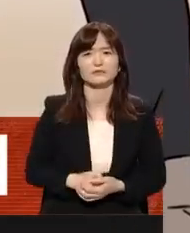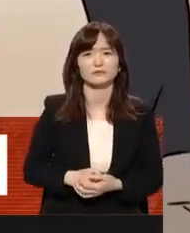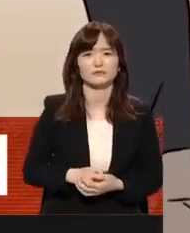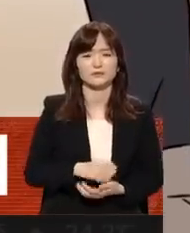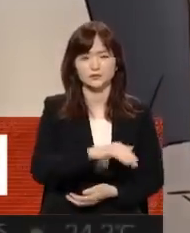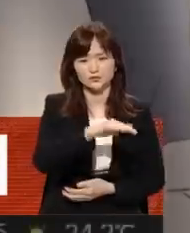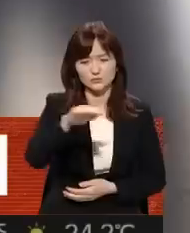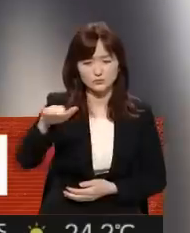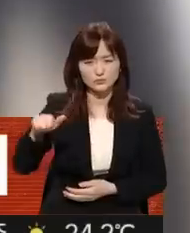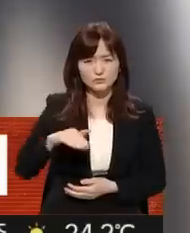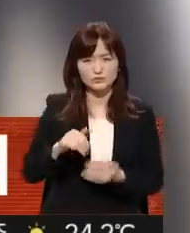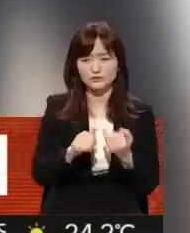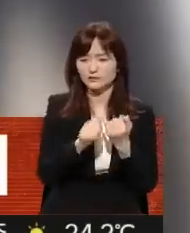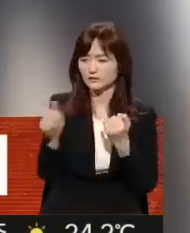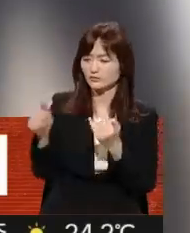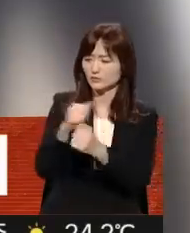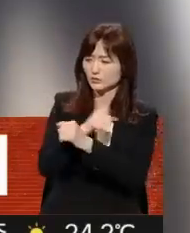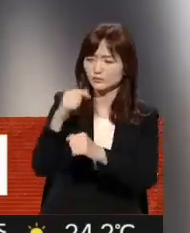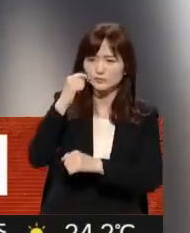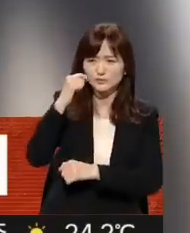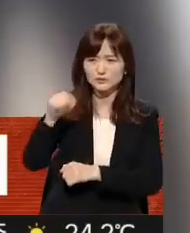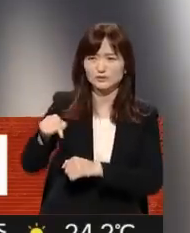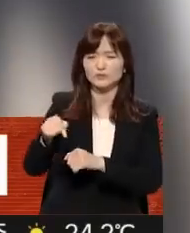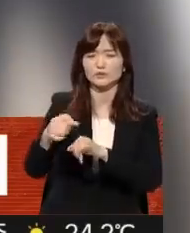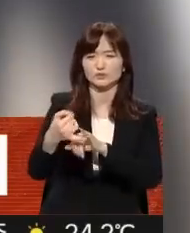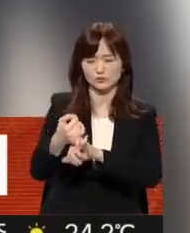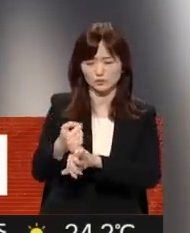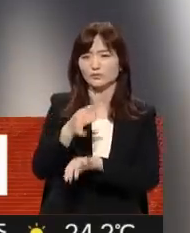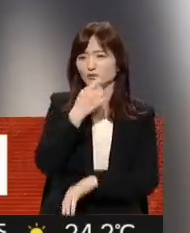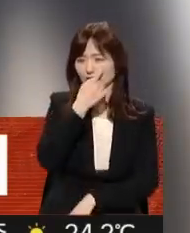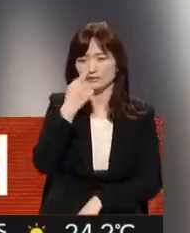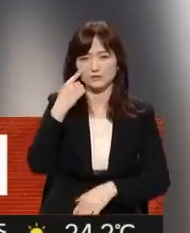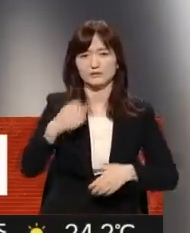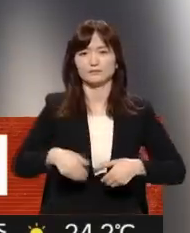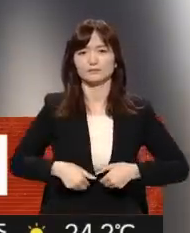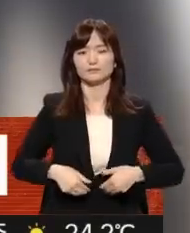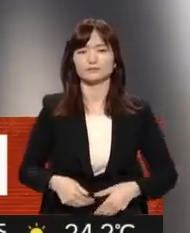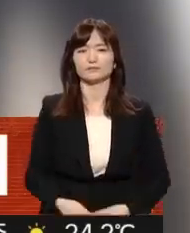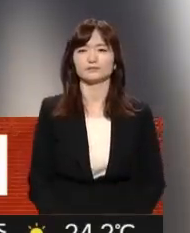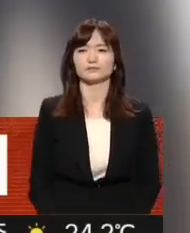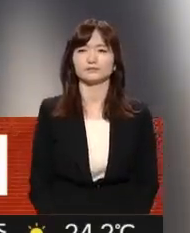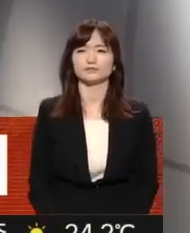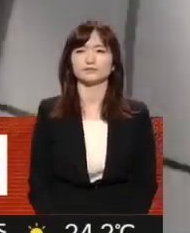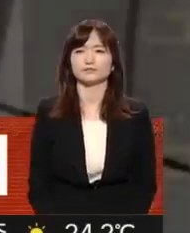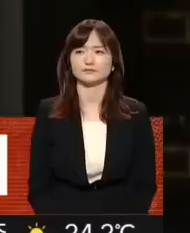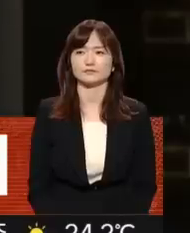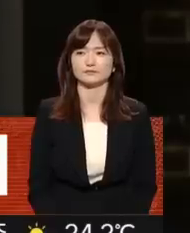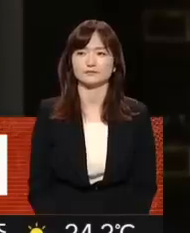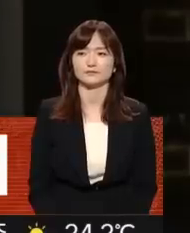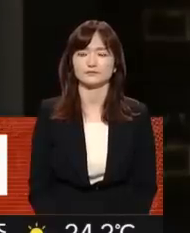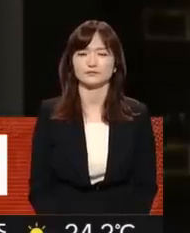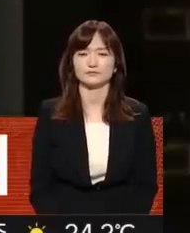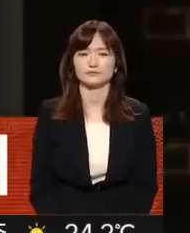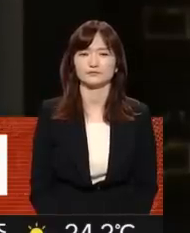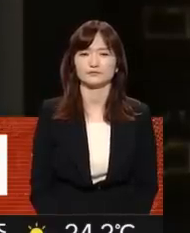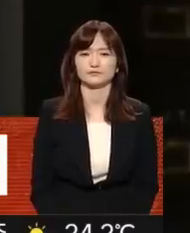수 없는 부분 아니냐 반드시 이 부분 확인 꼭 필요하다는 말씀드리겠습니다. 박 변호사님, 네.